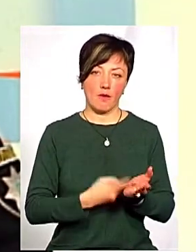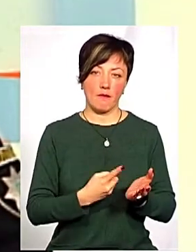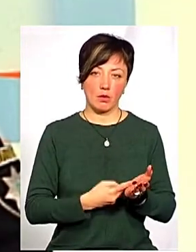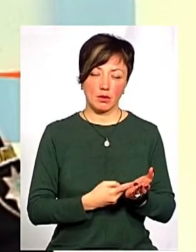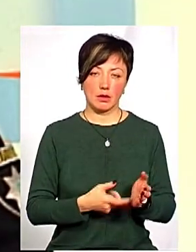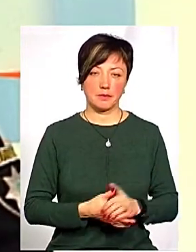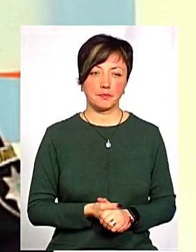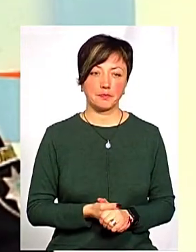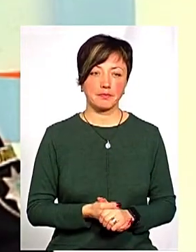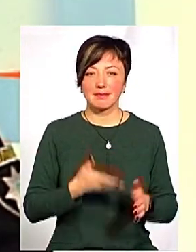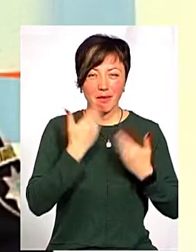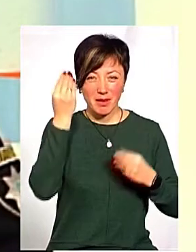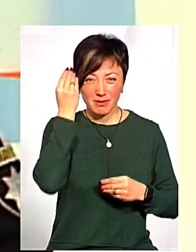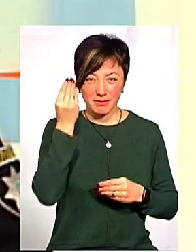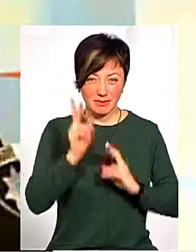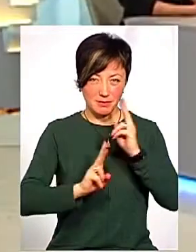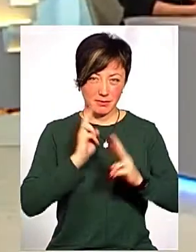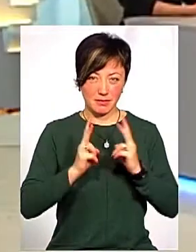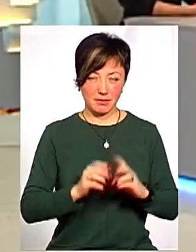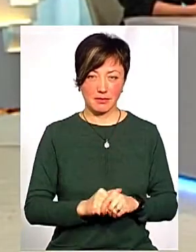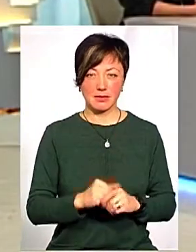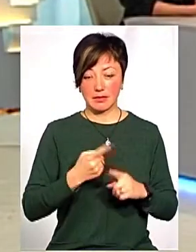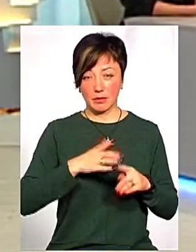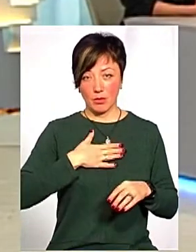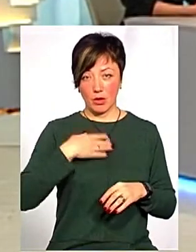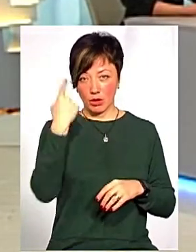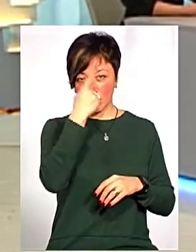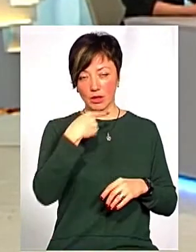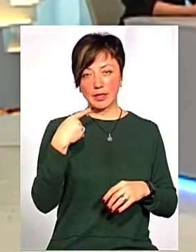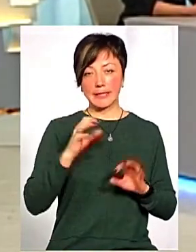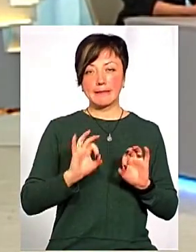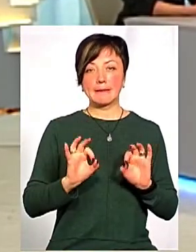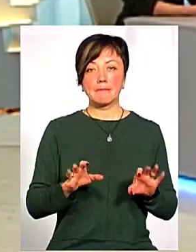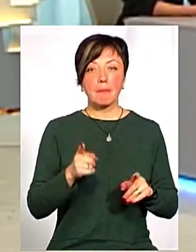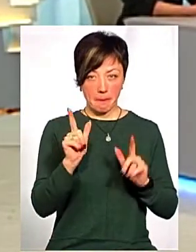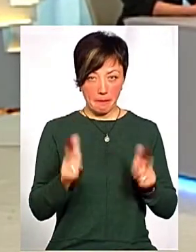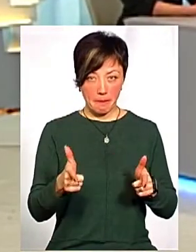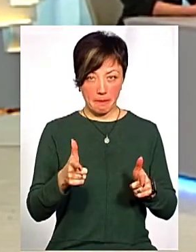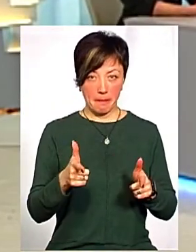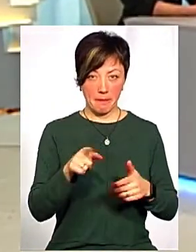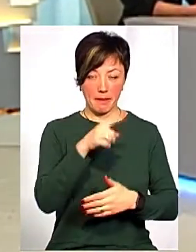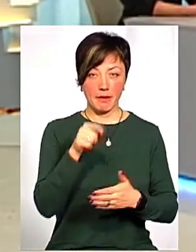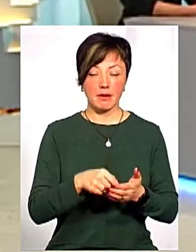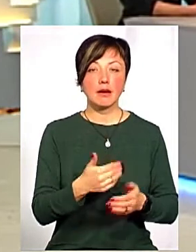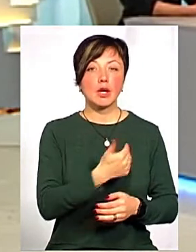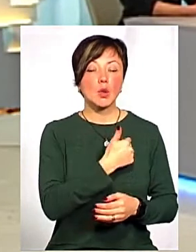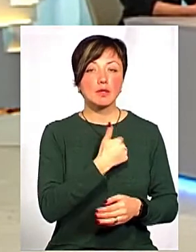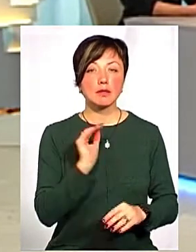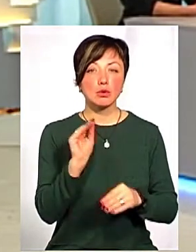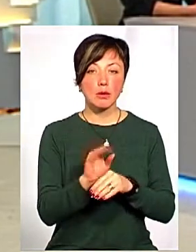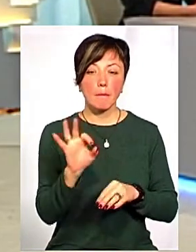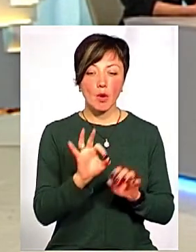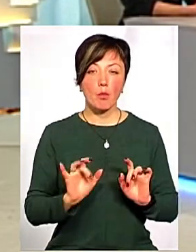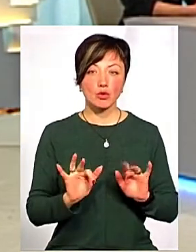ну, нема смислу його оскаржувати. Це моя думка. Роксолано, погоджуєтеся з таким? Хотіла би також додати з